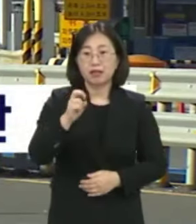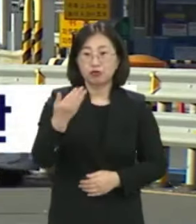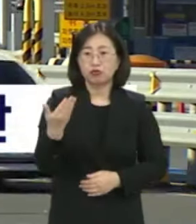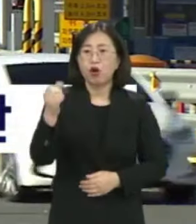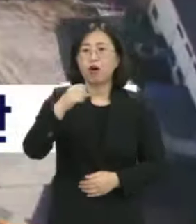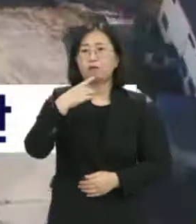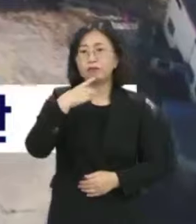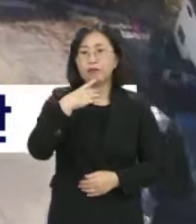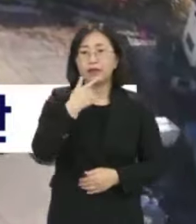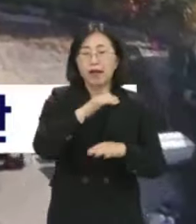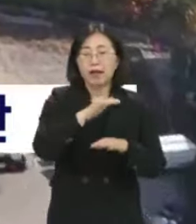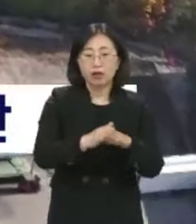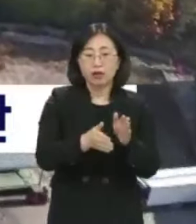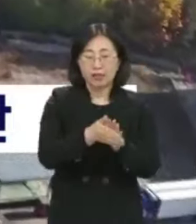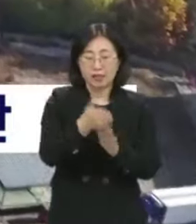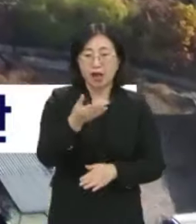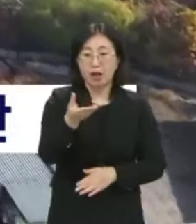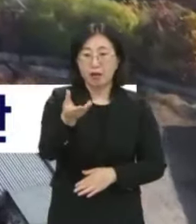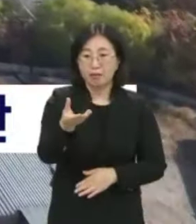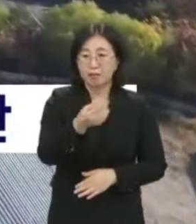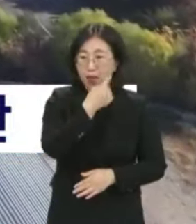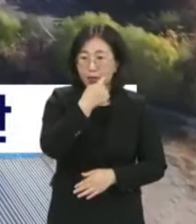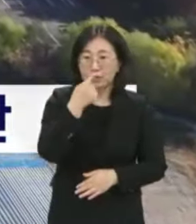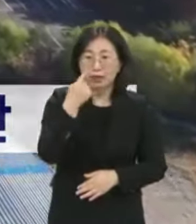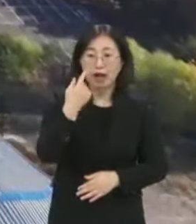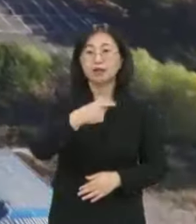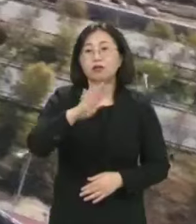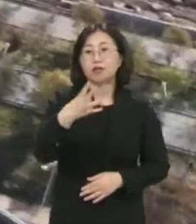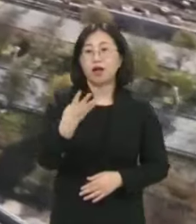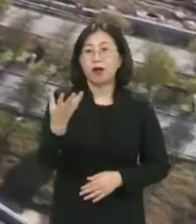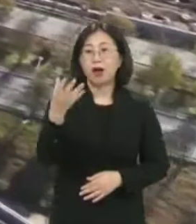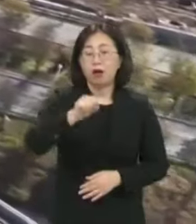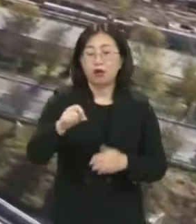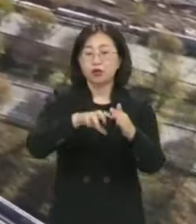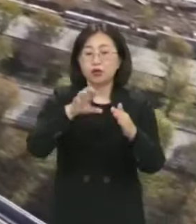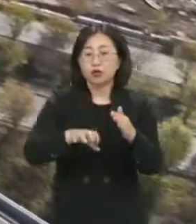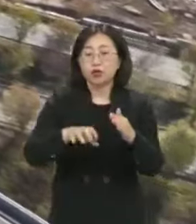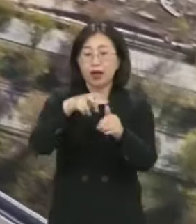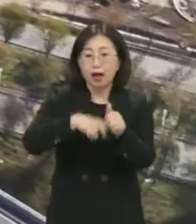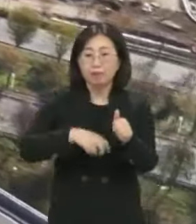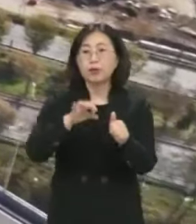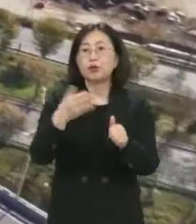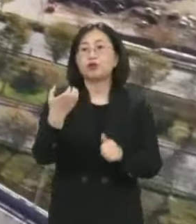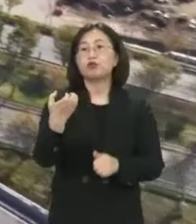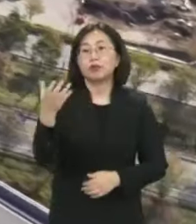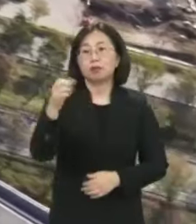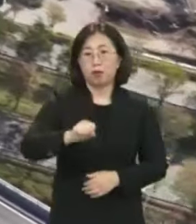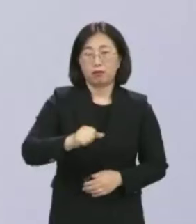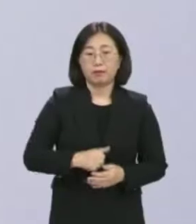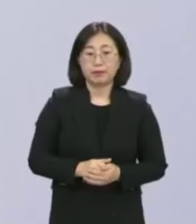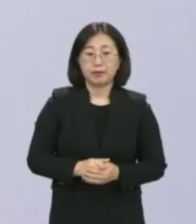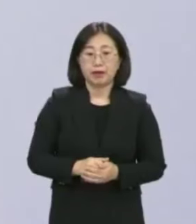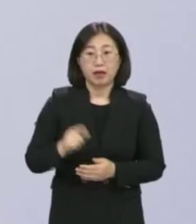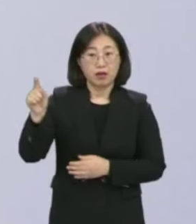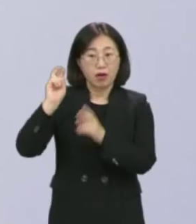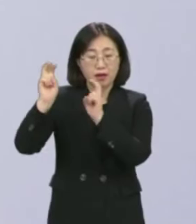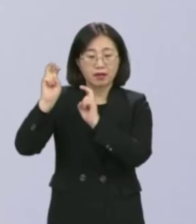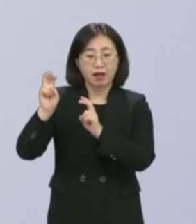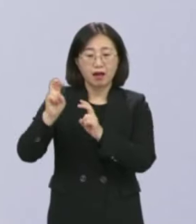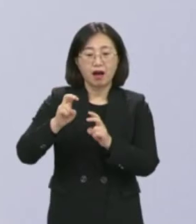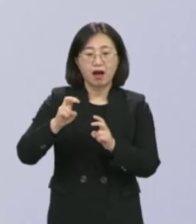329억원 전시가 보증한 화 채무는 1400억원 중 고작 90억 원만 갚은 상태입니다 운영사가 계속